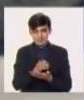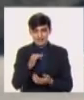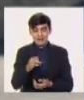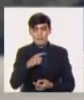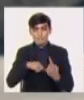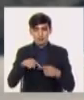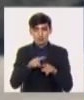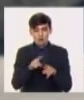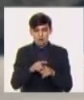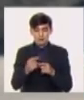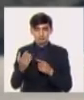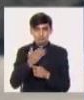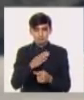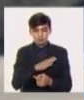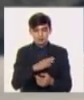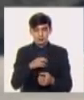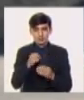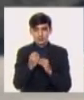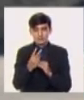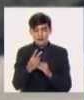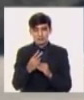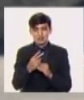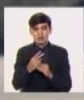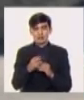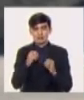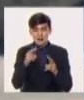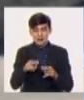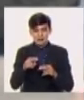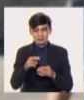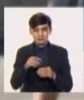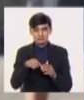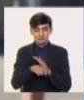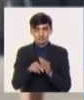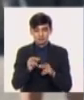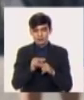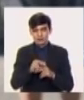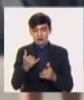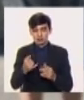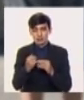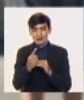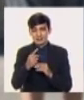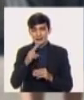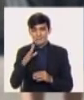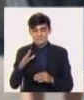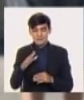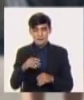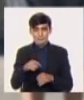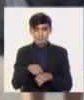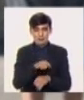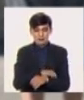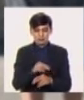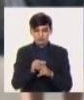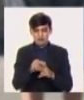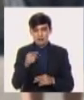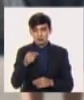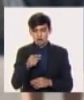Бізде негізі берілгені 12 мың квадрат асфальт болатын, соны қазір таңда 11 мың квадрат асфальтын салып тұрмыз, 1000 квадрат